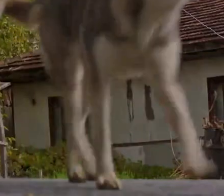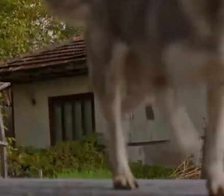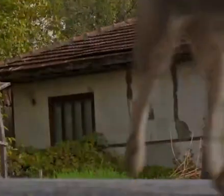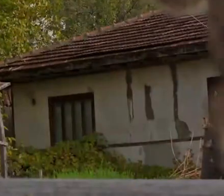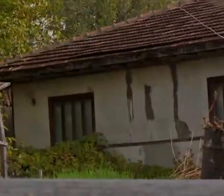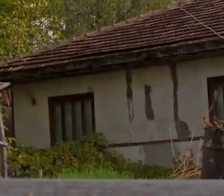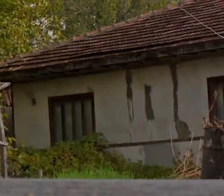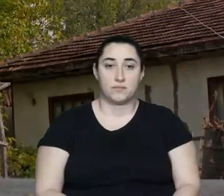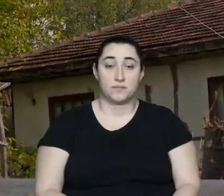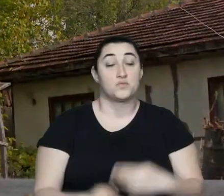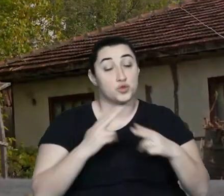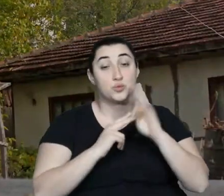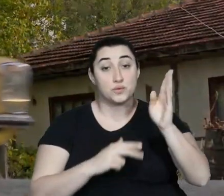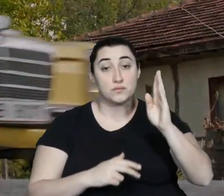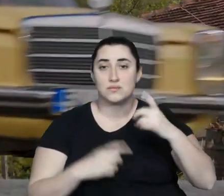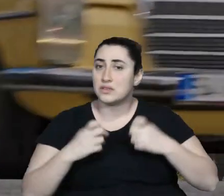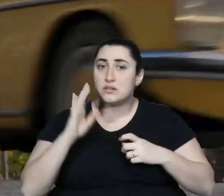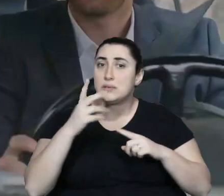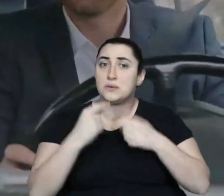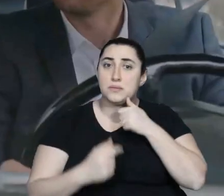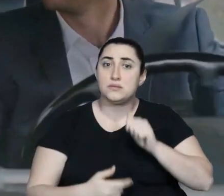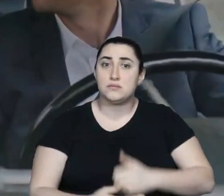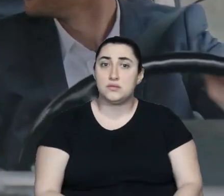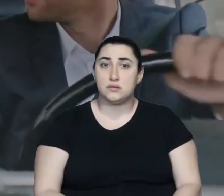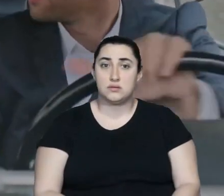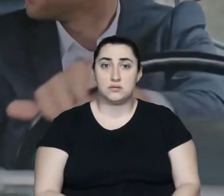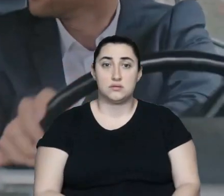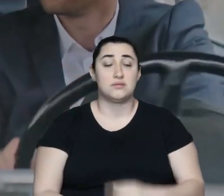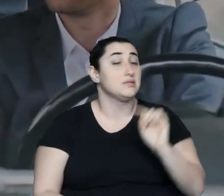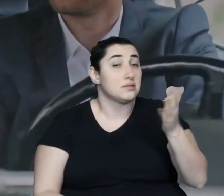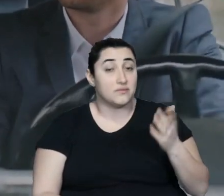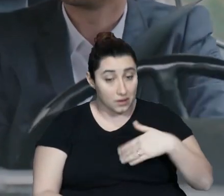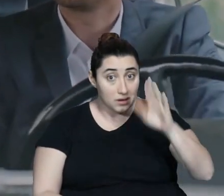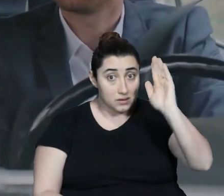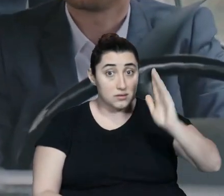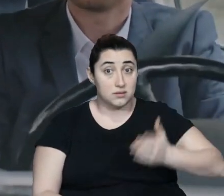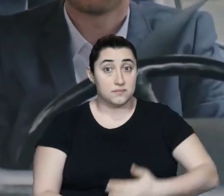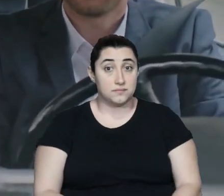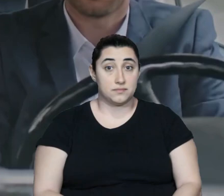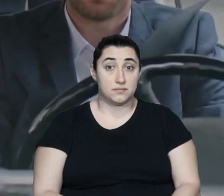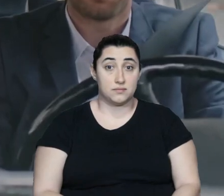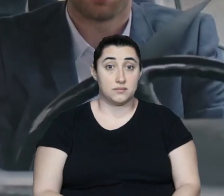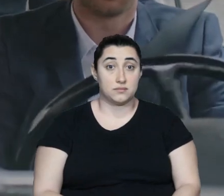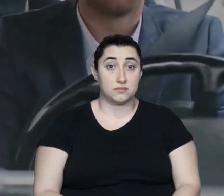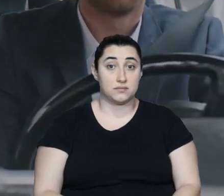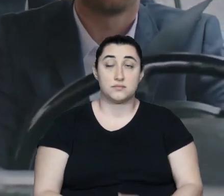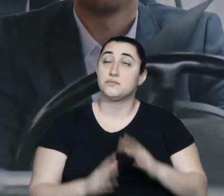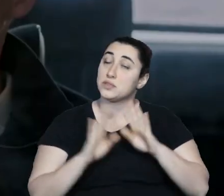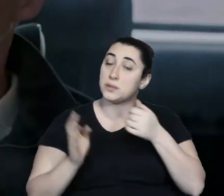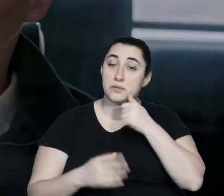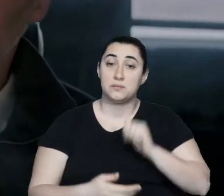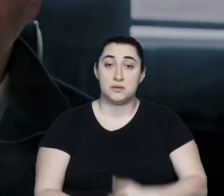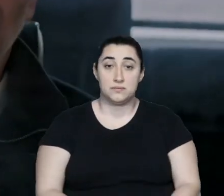kasaba sokaklarında. Acele et Fatih. Nereye İbrahim abi? Sana ne oğlum? Hadi devam et sen. Peki abi.